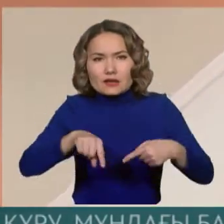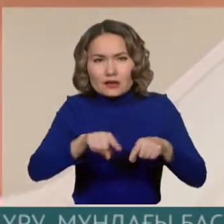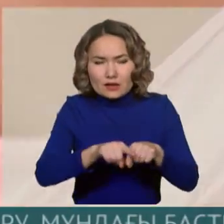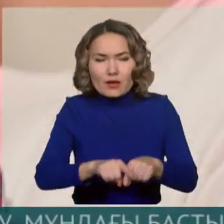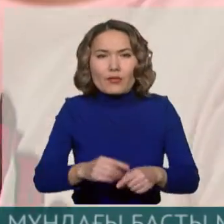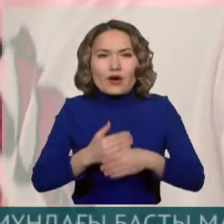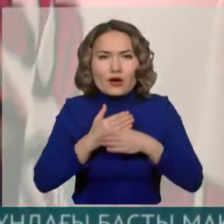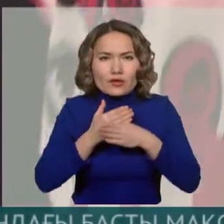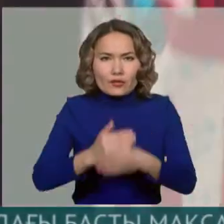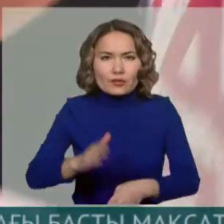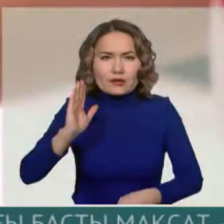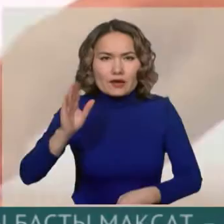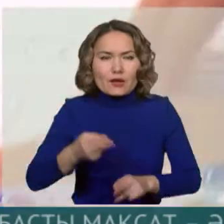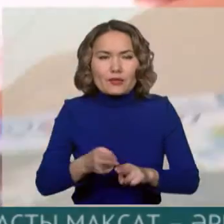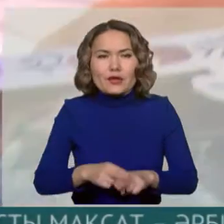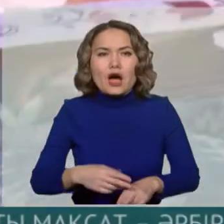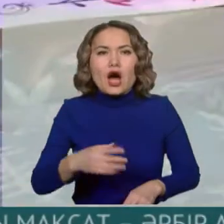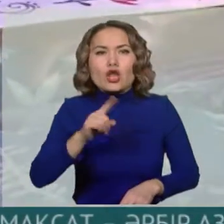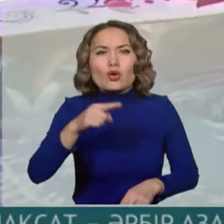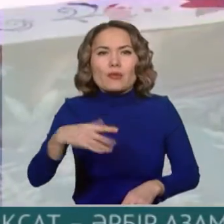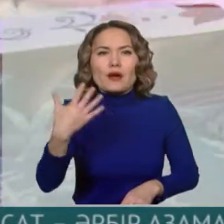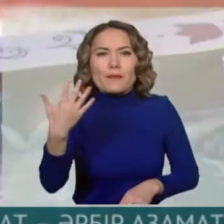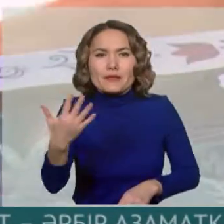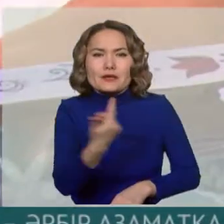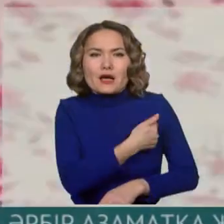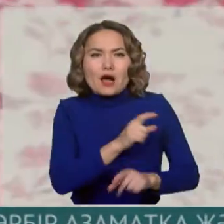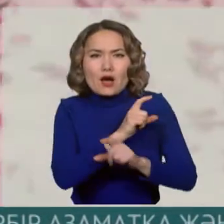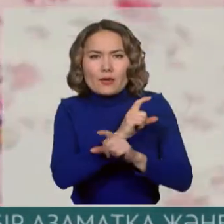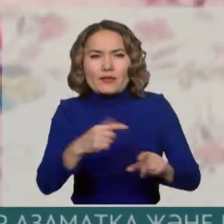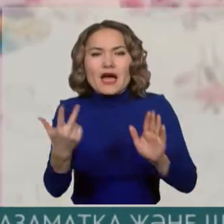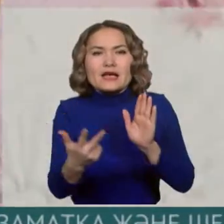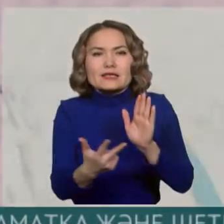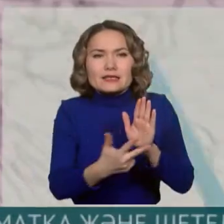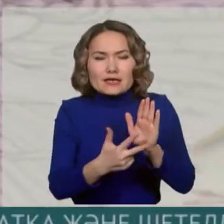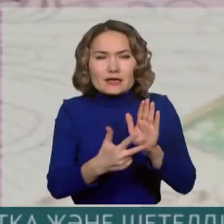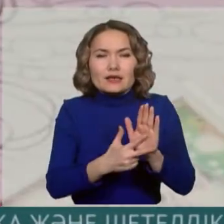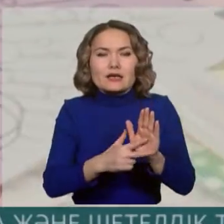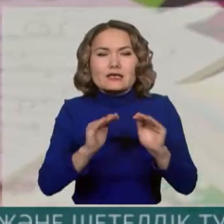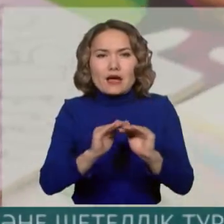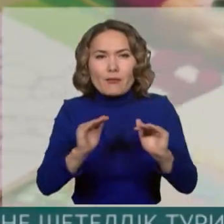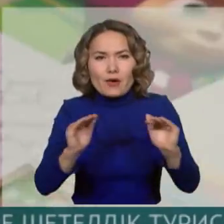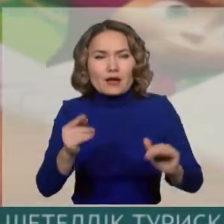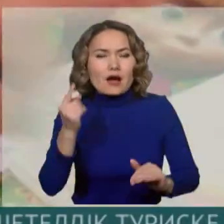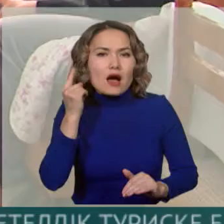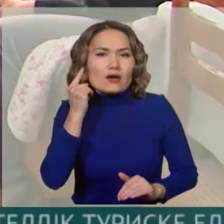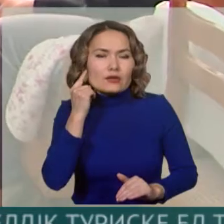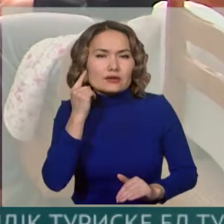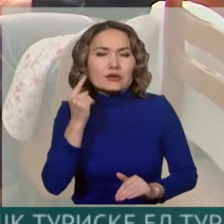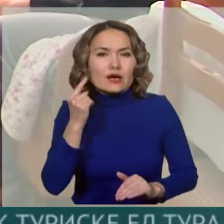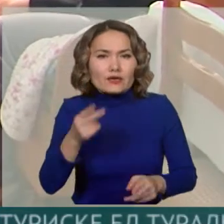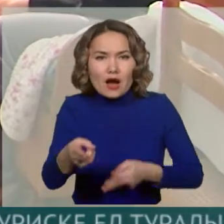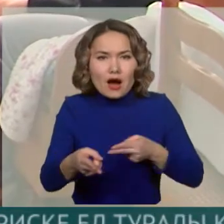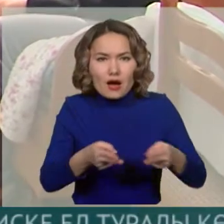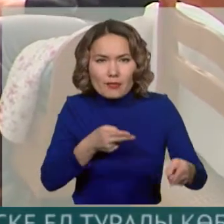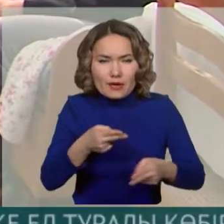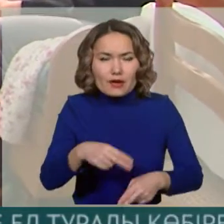орнатты. Соның нәтижесінде нөмірі 5 қалалық клиникалық ауруханада 8 балаға есту құрылғысы қойылды. Дәрігерлердің айтуынша